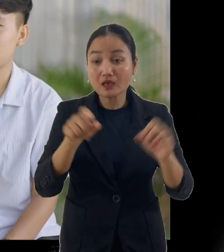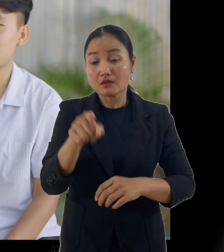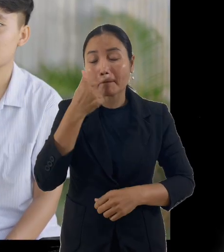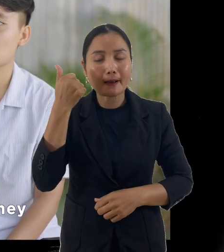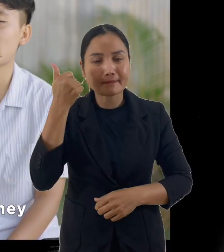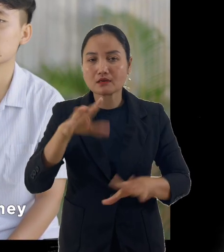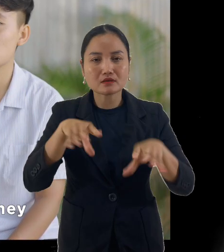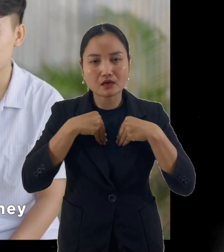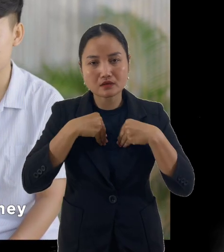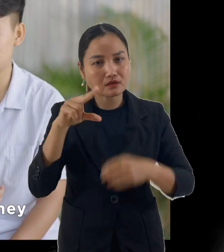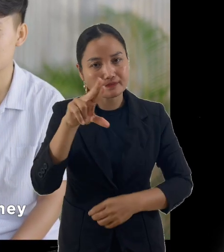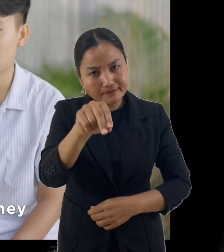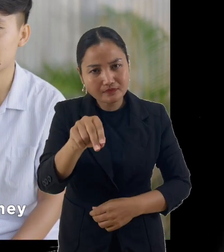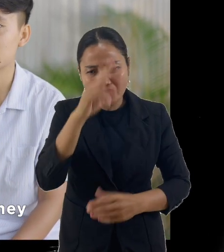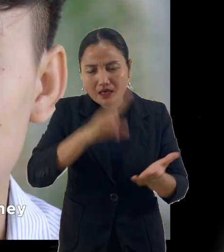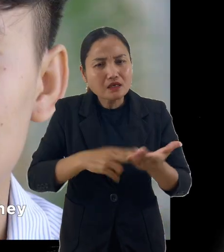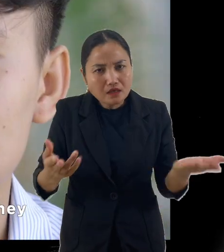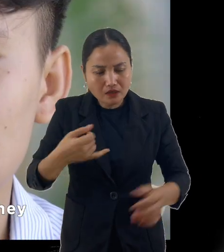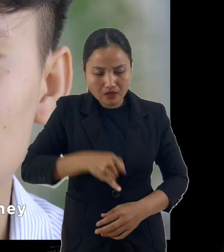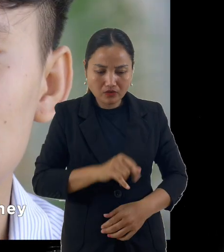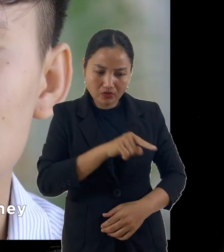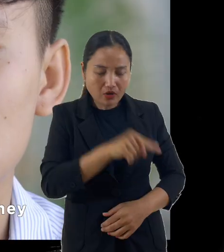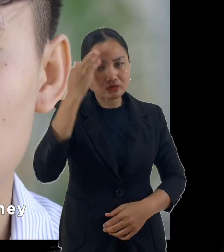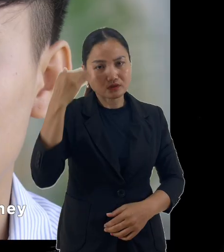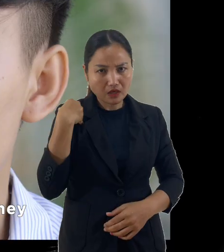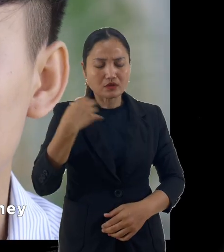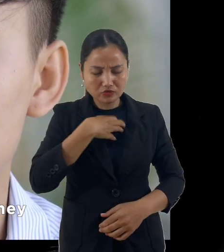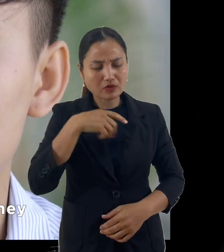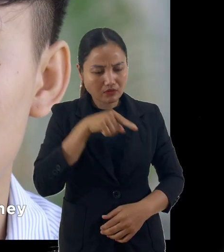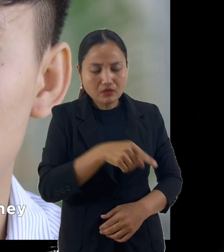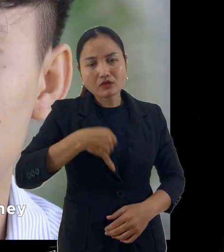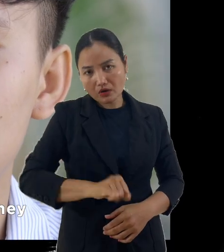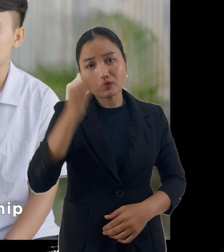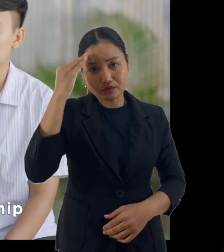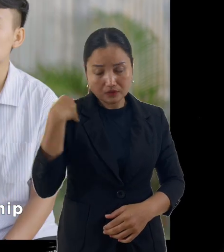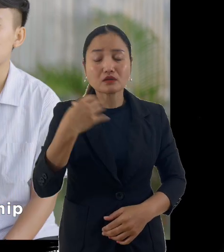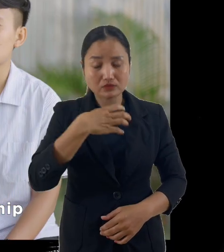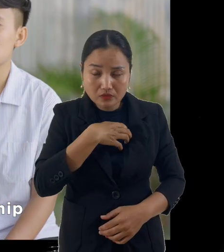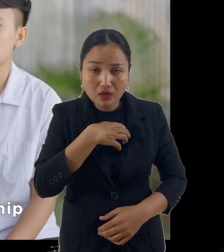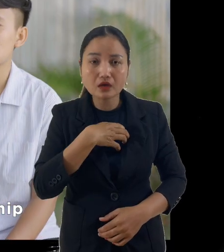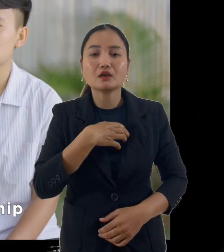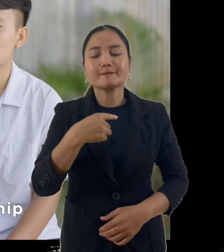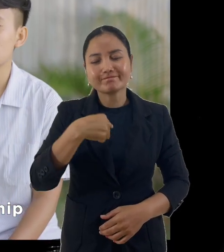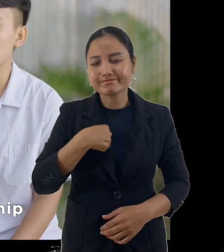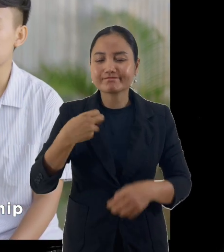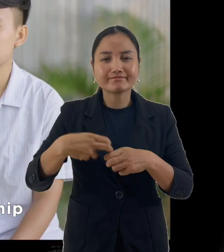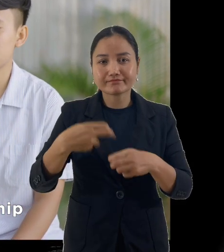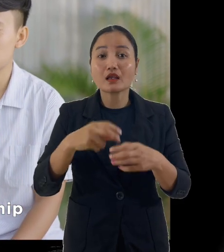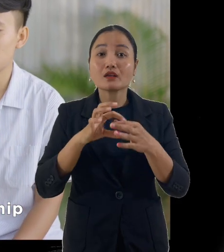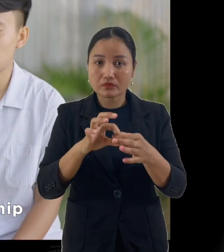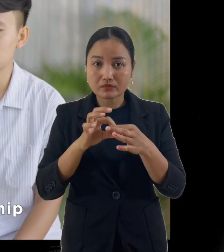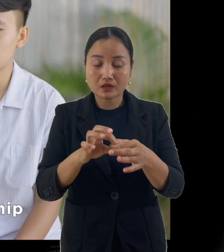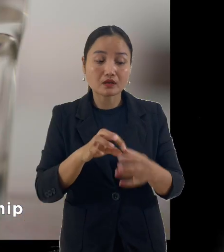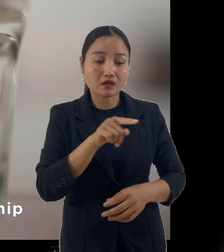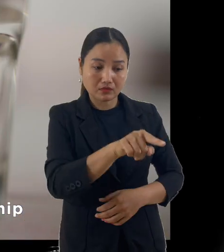យកអត់បានទេកូនគាត់ជាមនុស្សស្រីអញ្ចឹងគឺគាត់ចង់បានកូនគាត់ជាមនុស្សស្រីមកវិញចំពោះតំណែងរបស់ខ្ញុំហើយនឹងដៃគូ